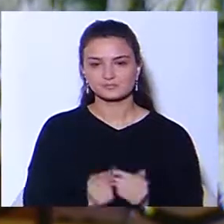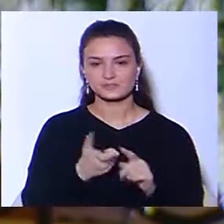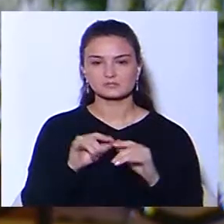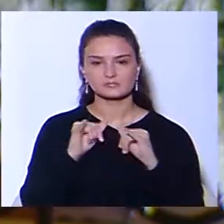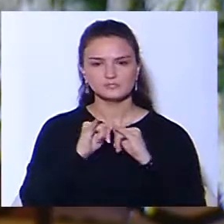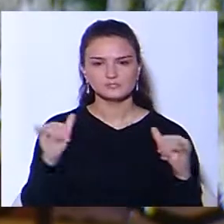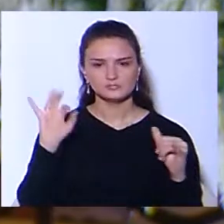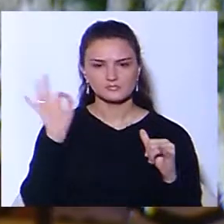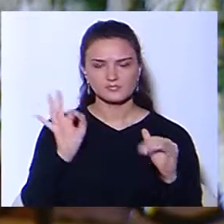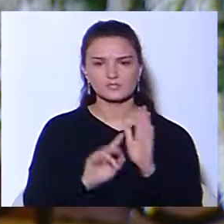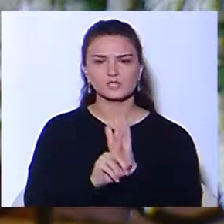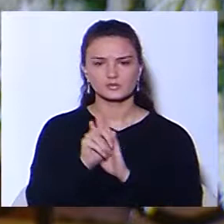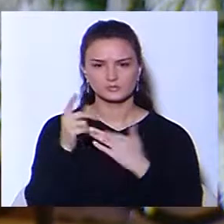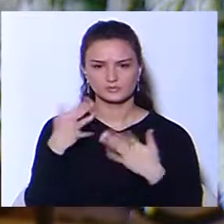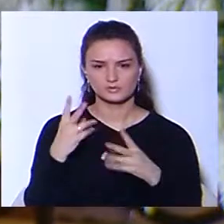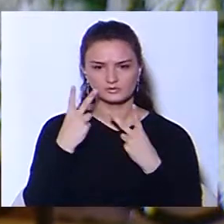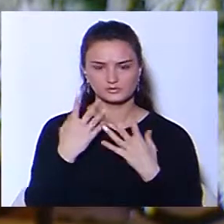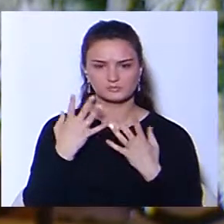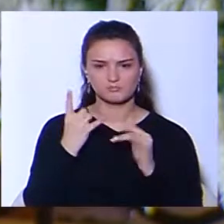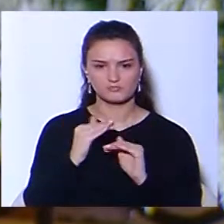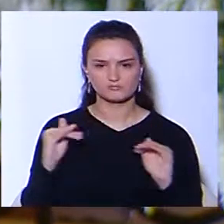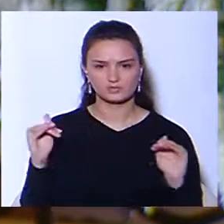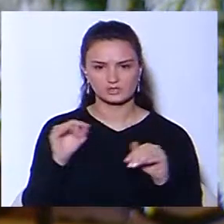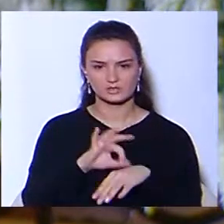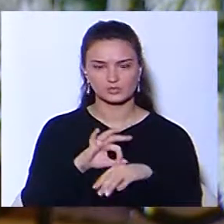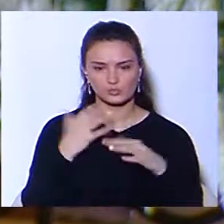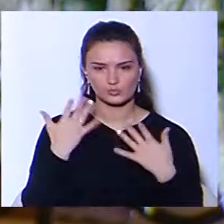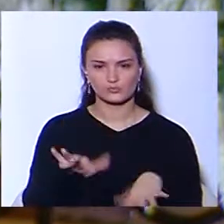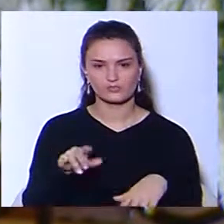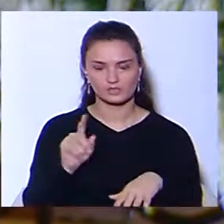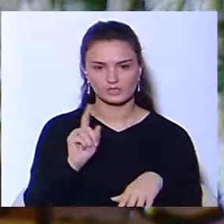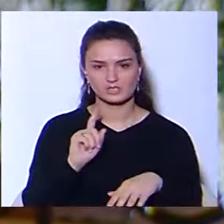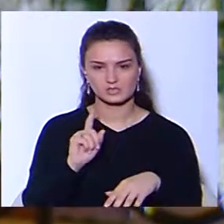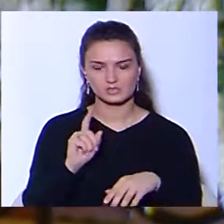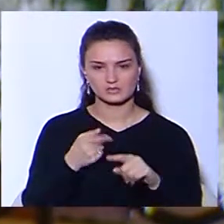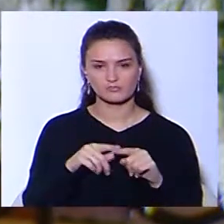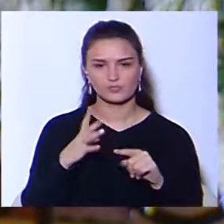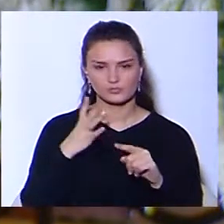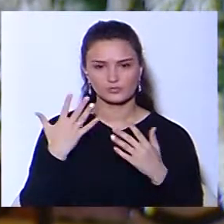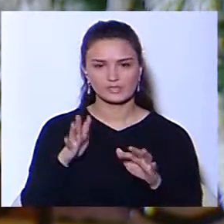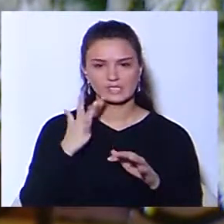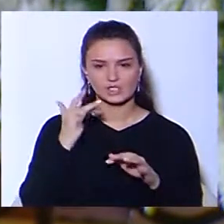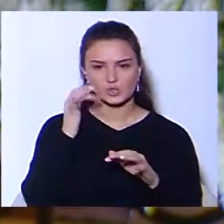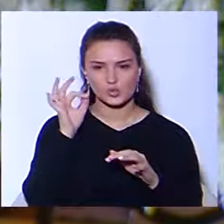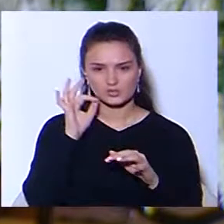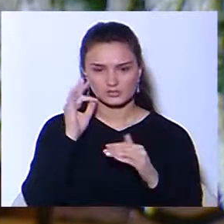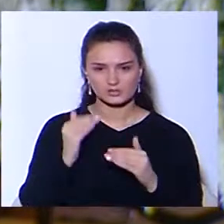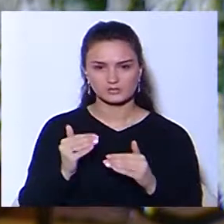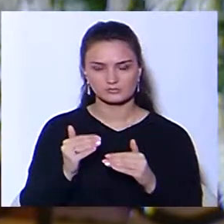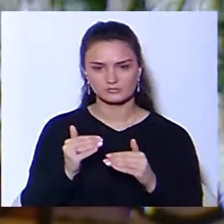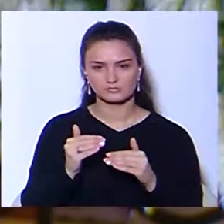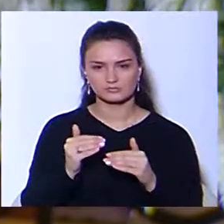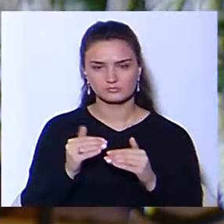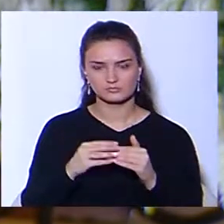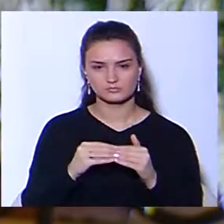უკვე დაიწყო და დაგვეტყო ბავშვთა კლინიკაში უცხო სხეულების არსებობა, კერძოდ ქონდა უკვე ნიგოზიც წინაპირაში.